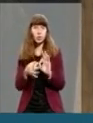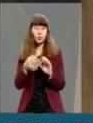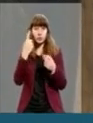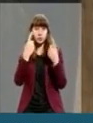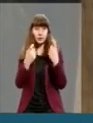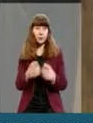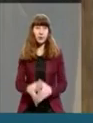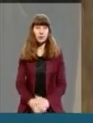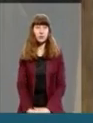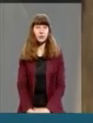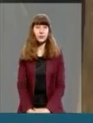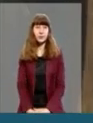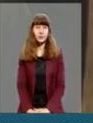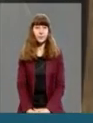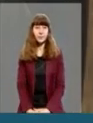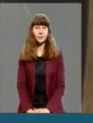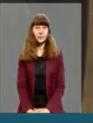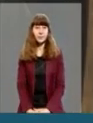была